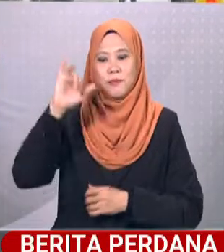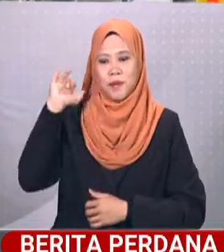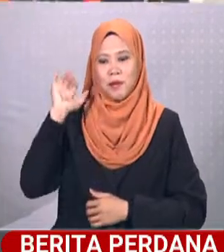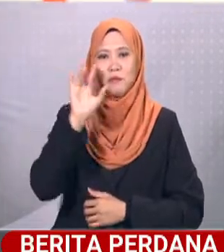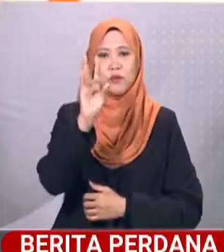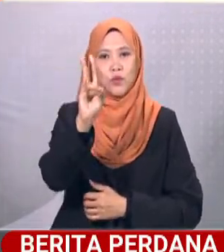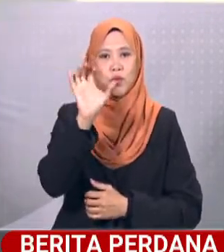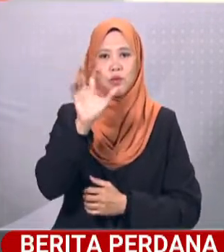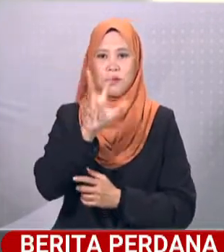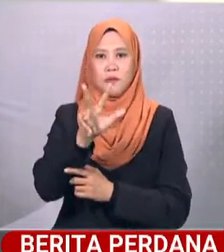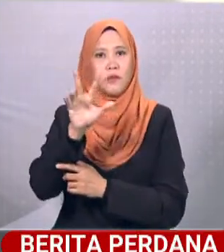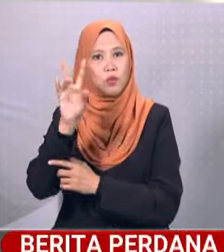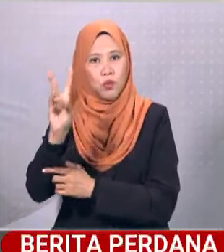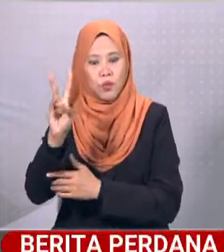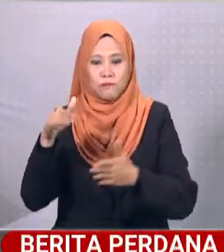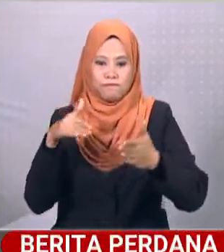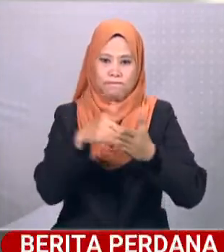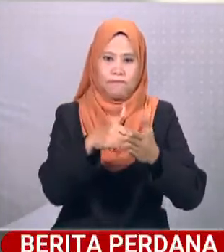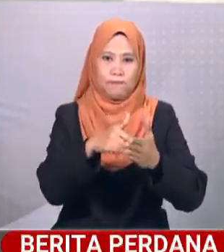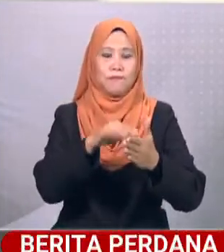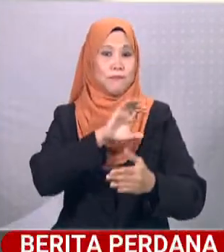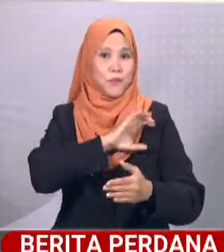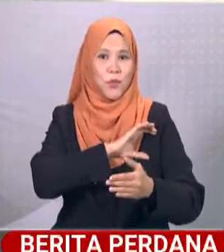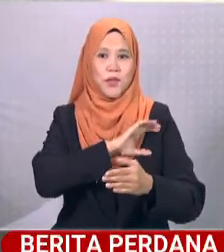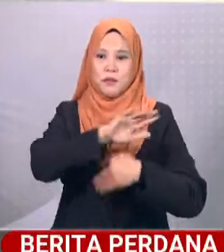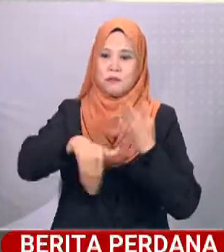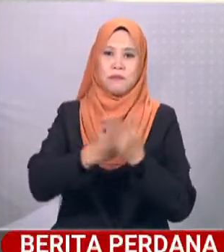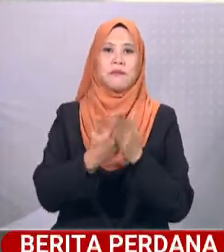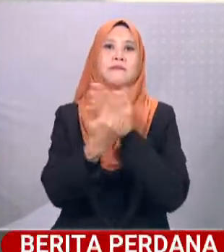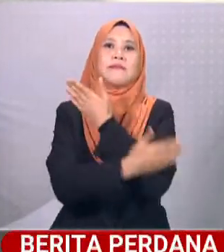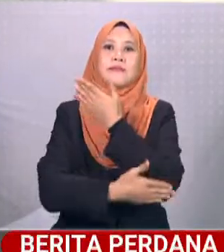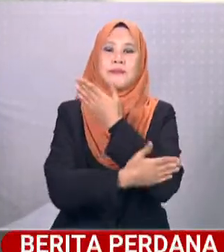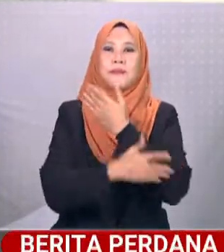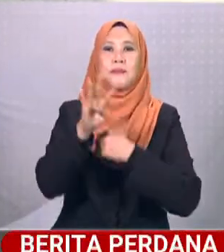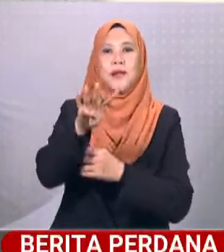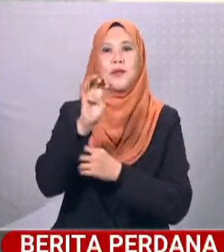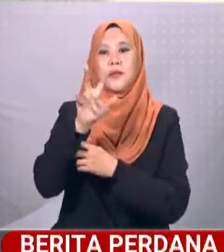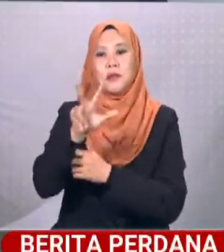Semalam 737 sekatan jalan raya diadakan di seluruh negara.